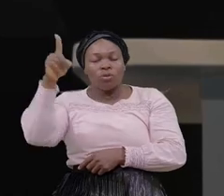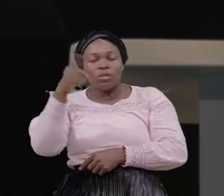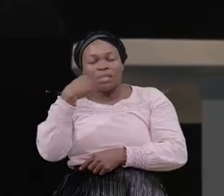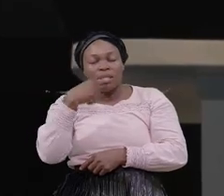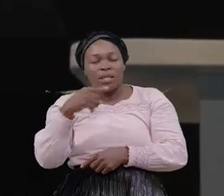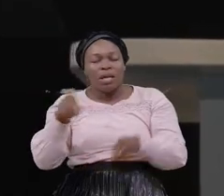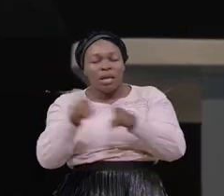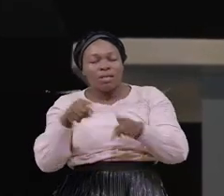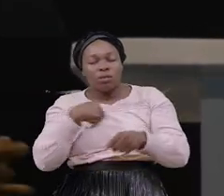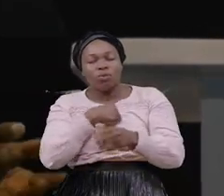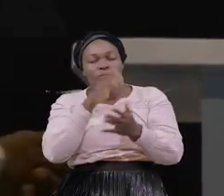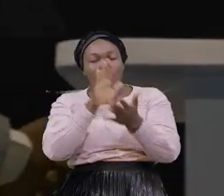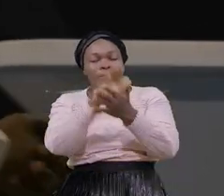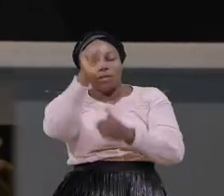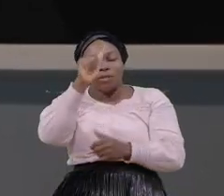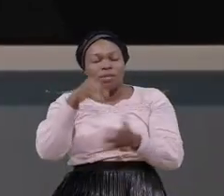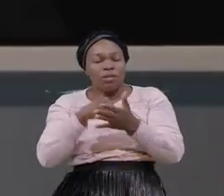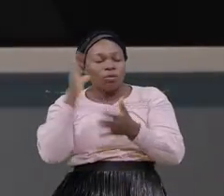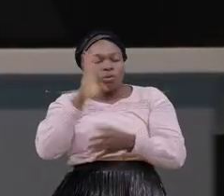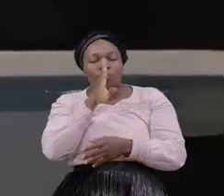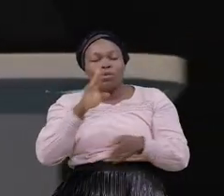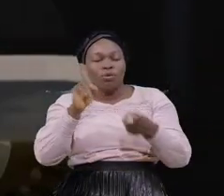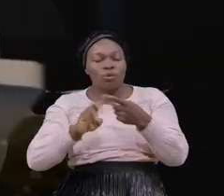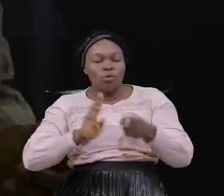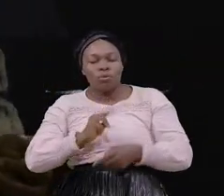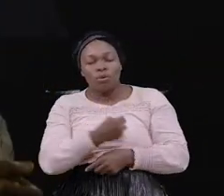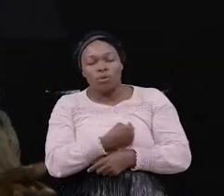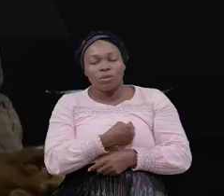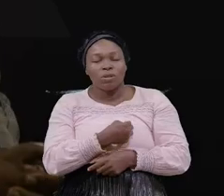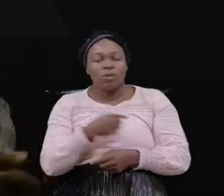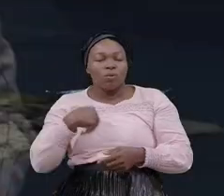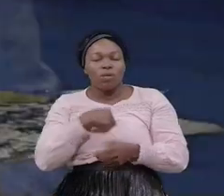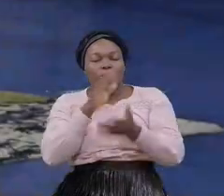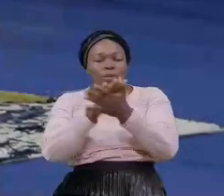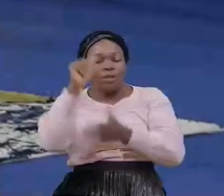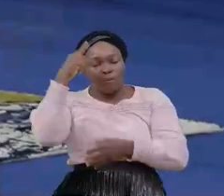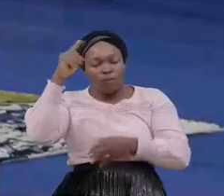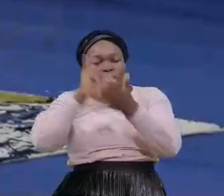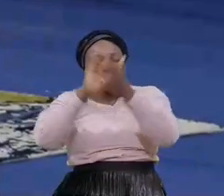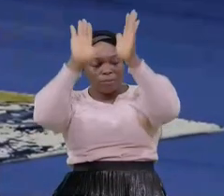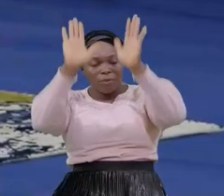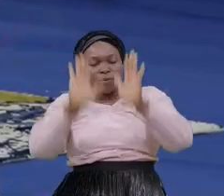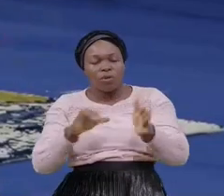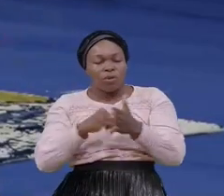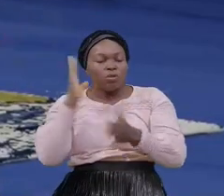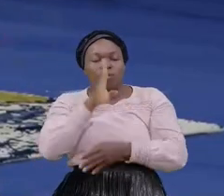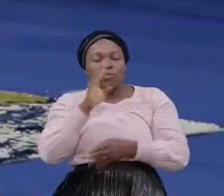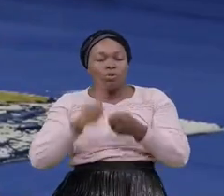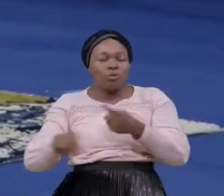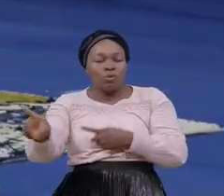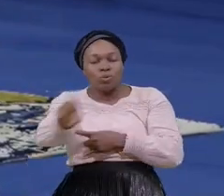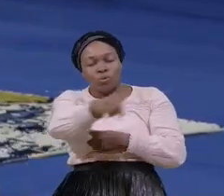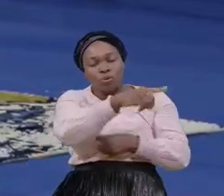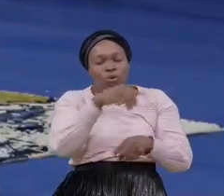nous sera fait. Alors, vous croyez ce soir, votre miracle, il sera fait pour